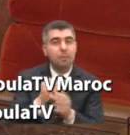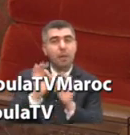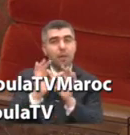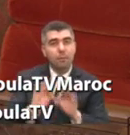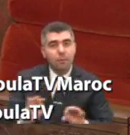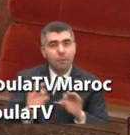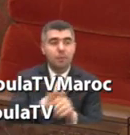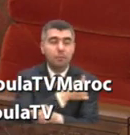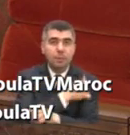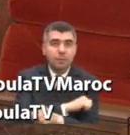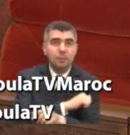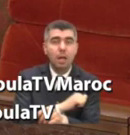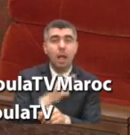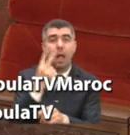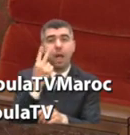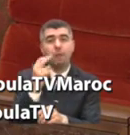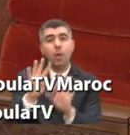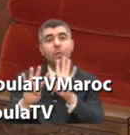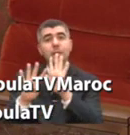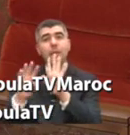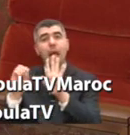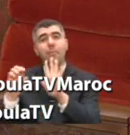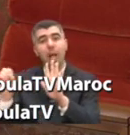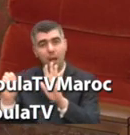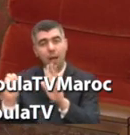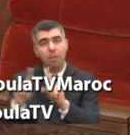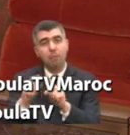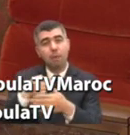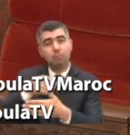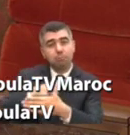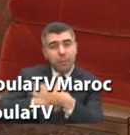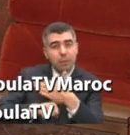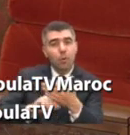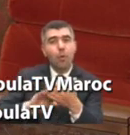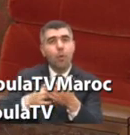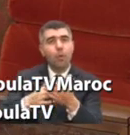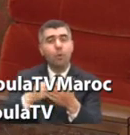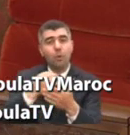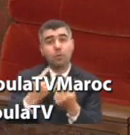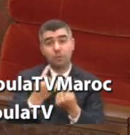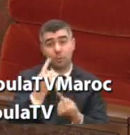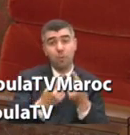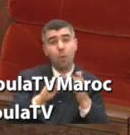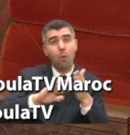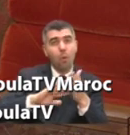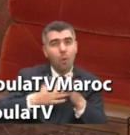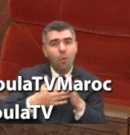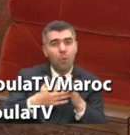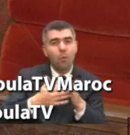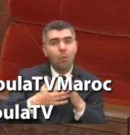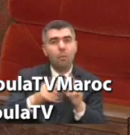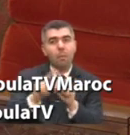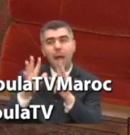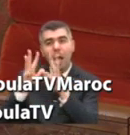الى الممرضين، 2900 منصب للممرضين والقابلات، اكثر من 400 منصب للقابلات، وهذا كلها